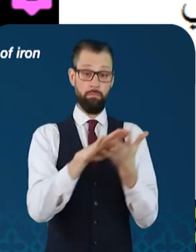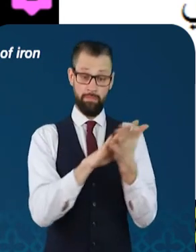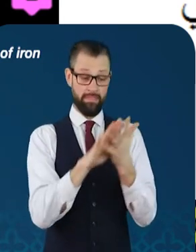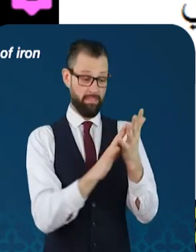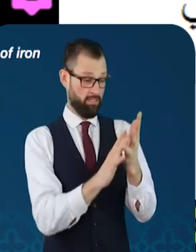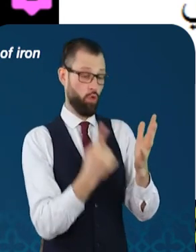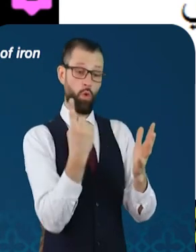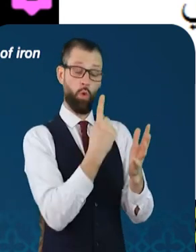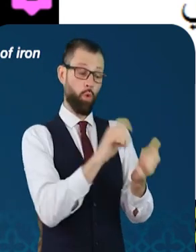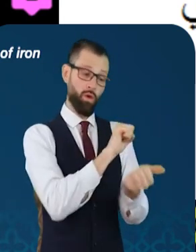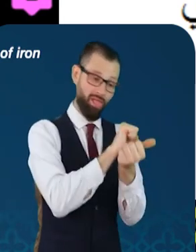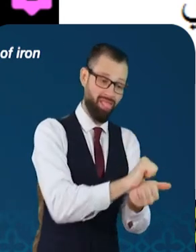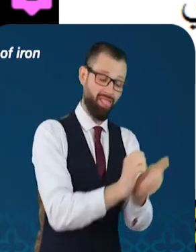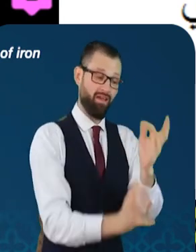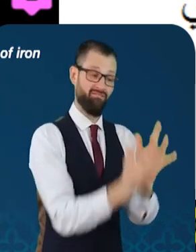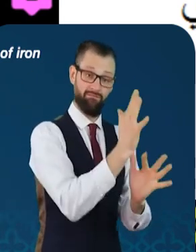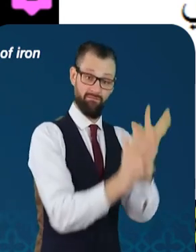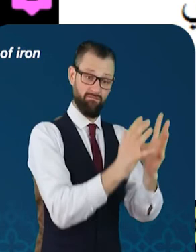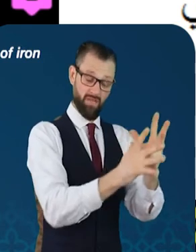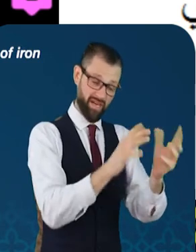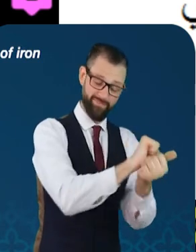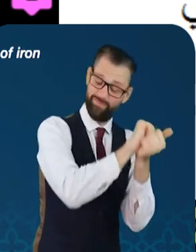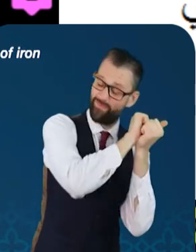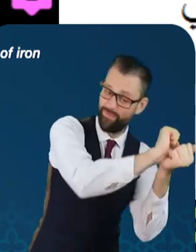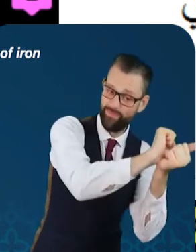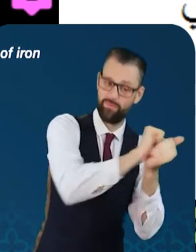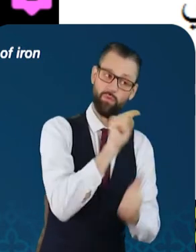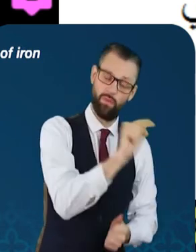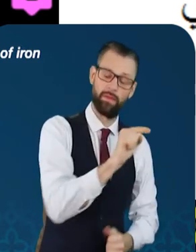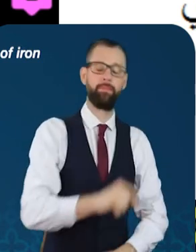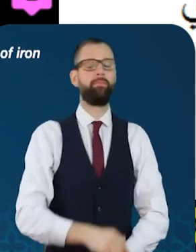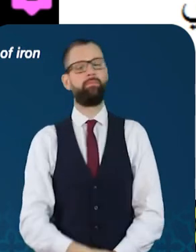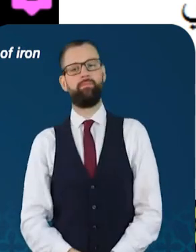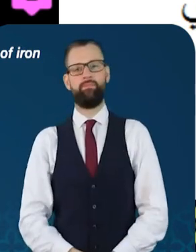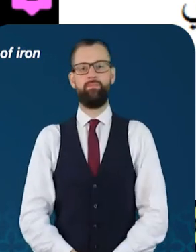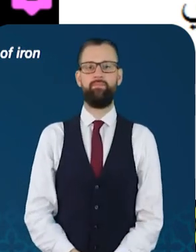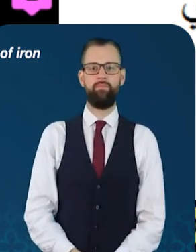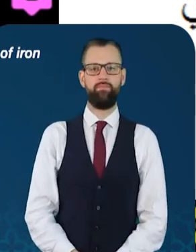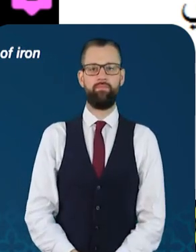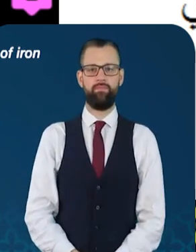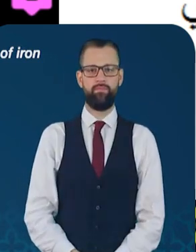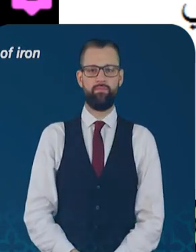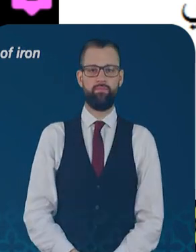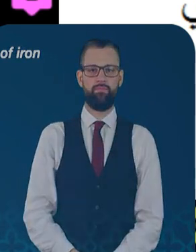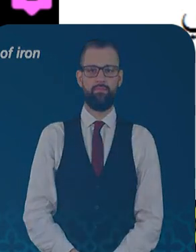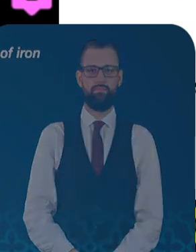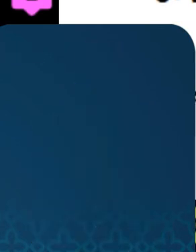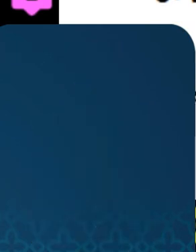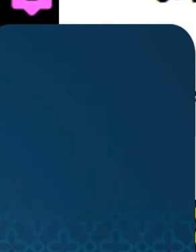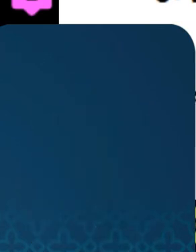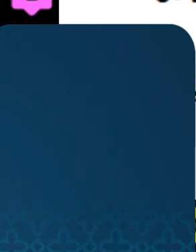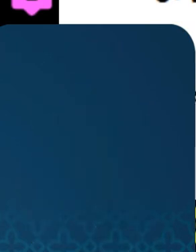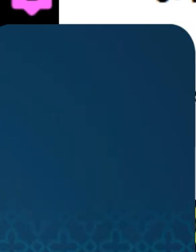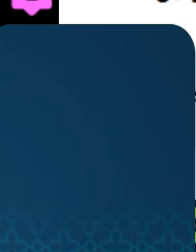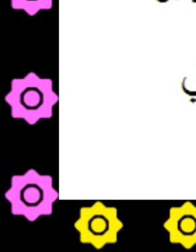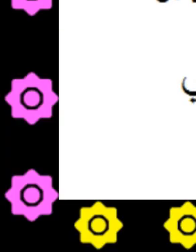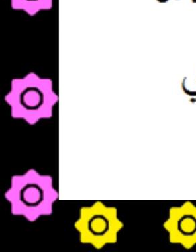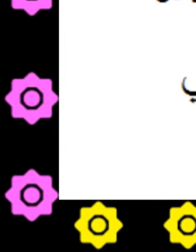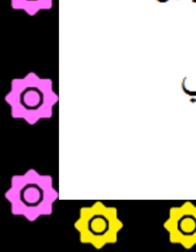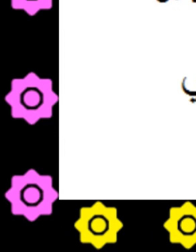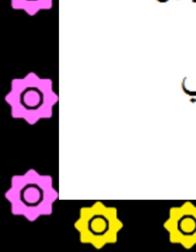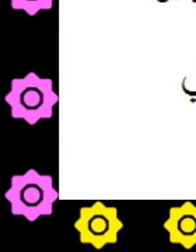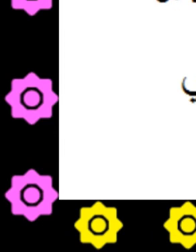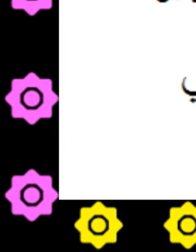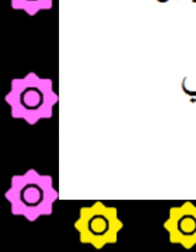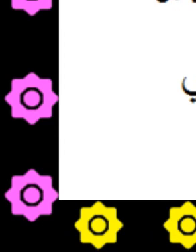عطباء إبدا ممددتين دريرتو خانتات الله سبحانه وتعالى أعلم تفسير